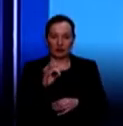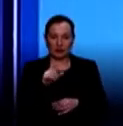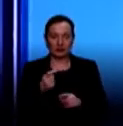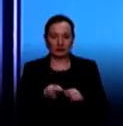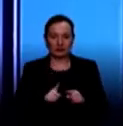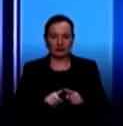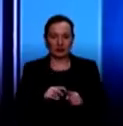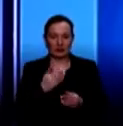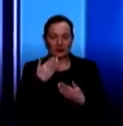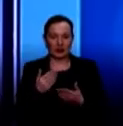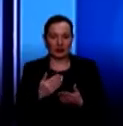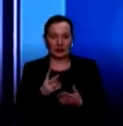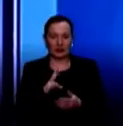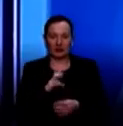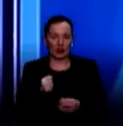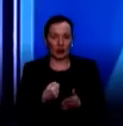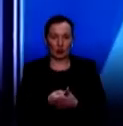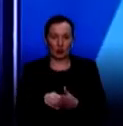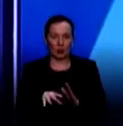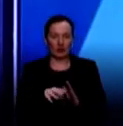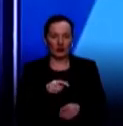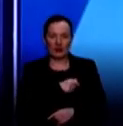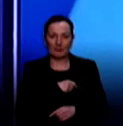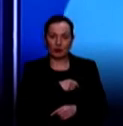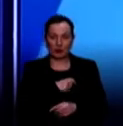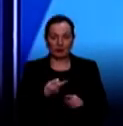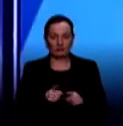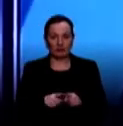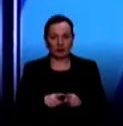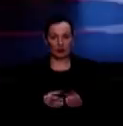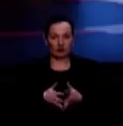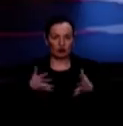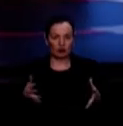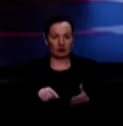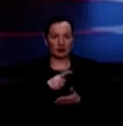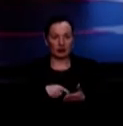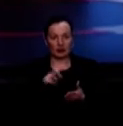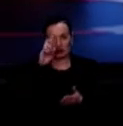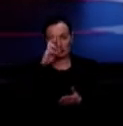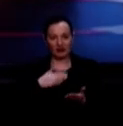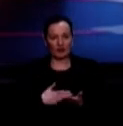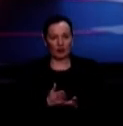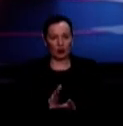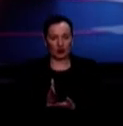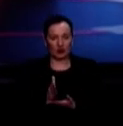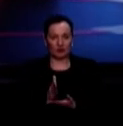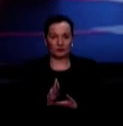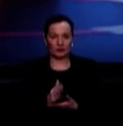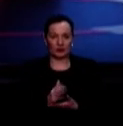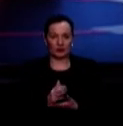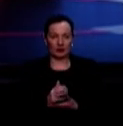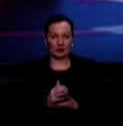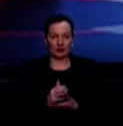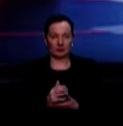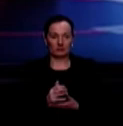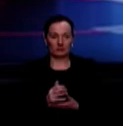ради. Це ширше питання, це більш державна політика. На вашу думку? Але, якою ви інформацією володієте? На